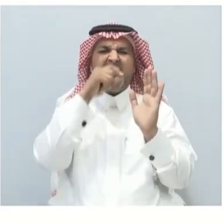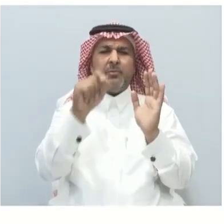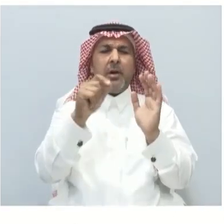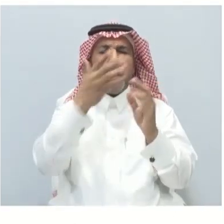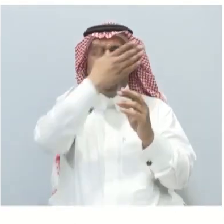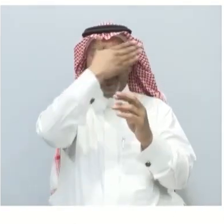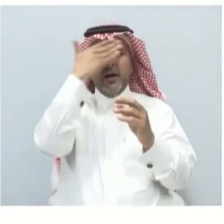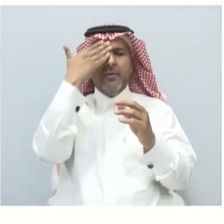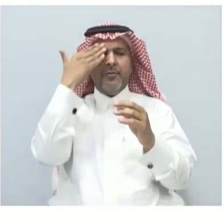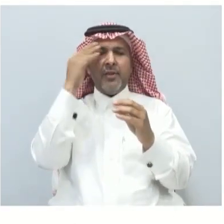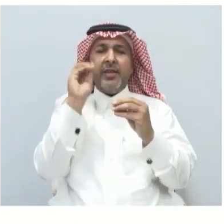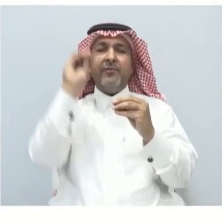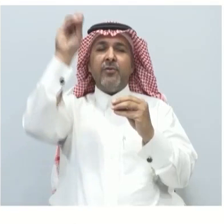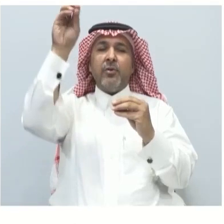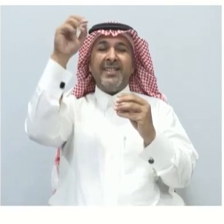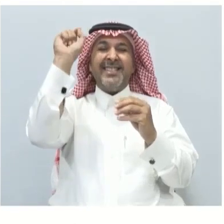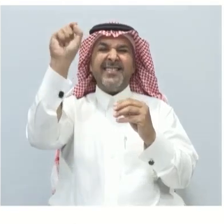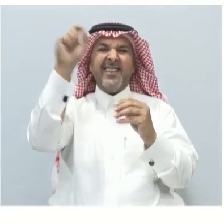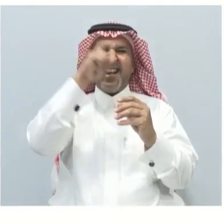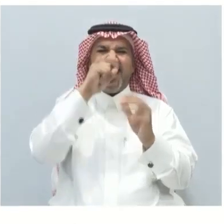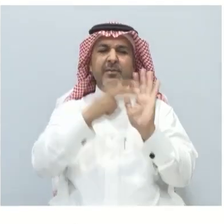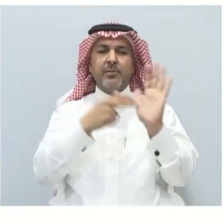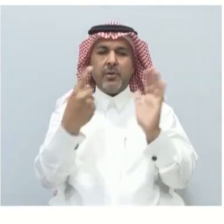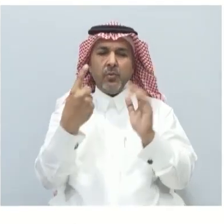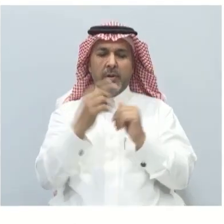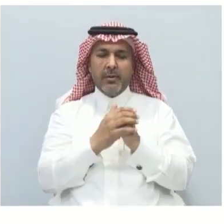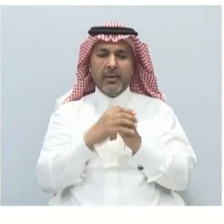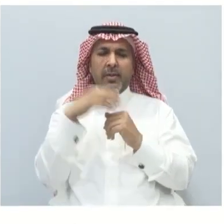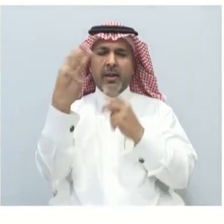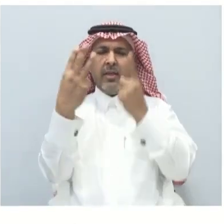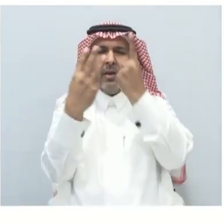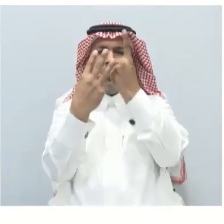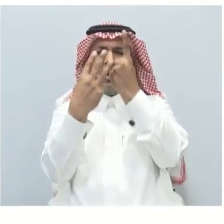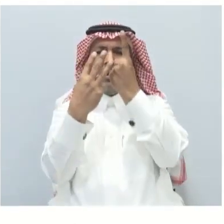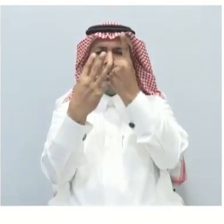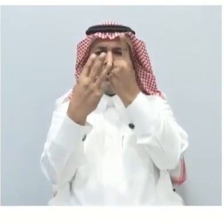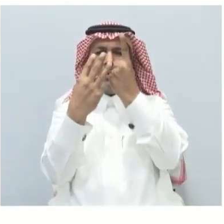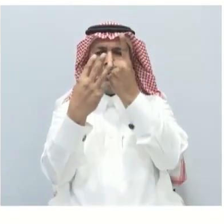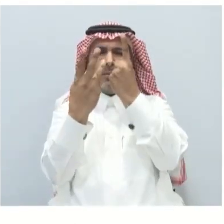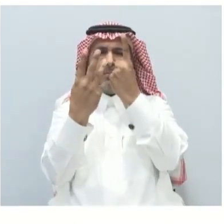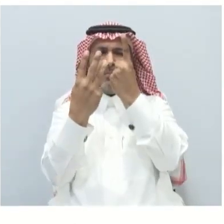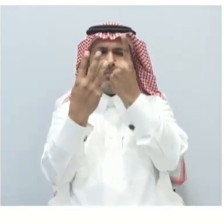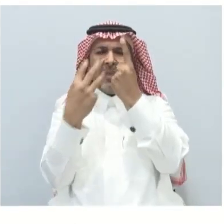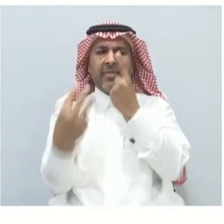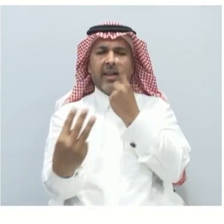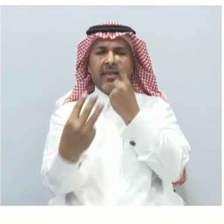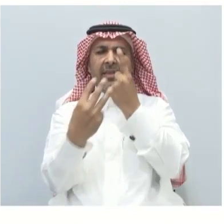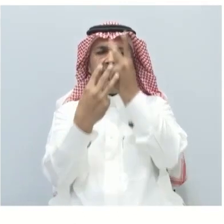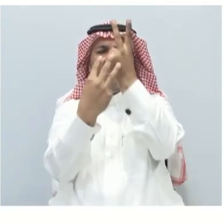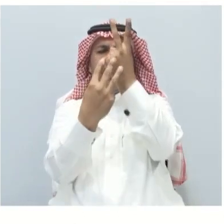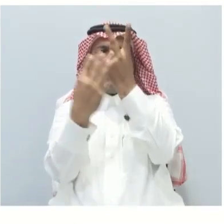واحد ثلاثه اس واحد هذا يساوي كم يساوي ثلاث ثلاثه تربيع